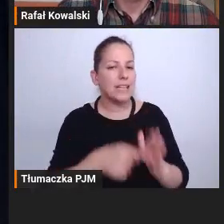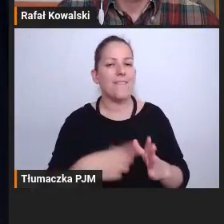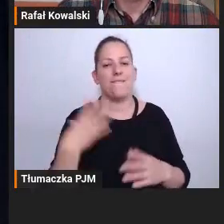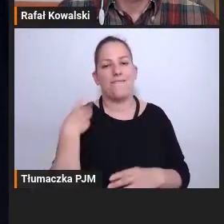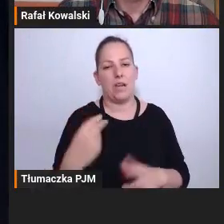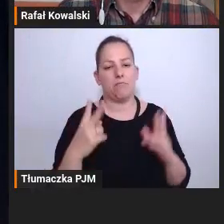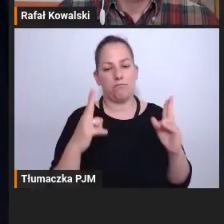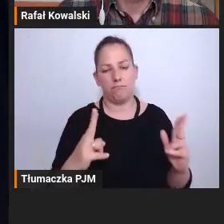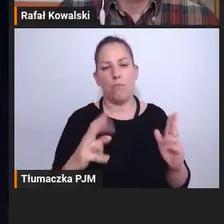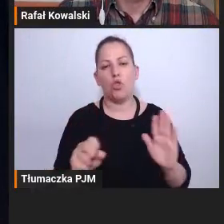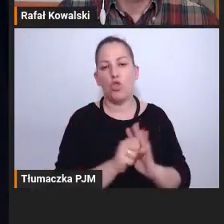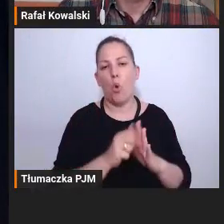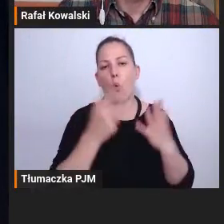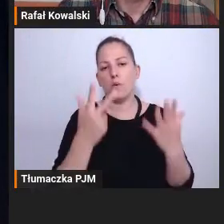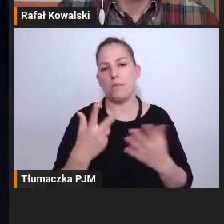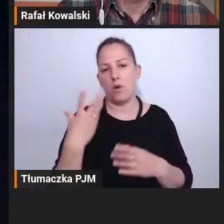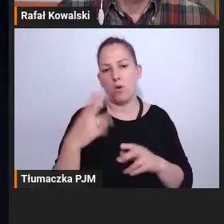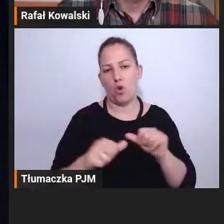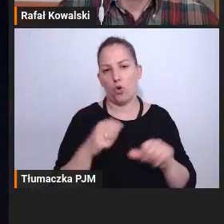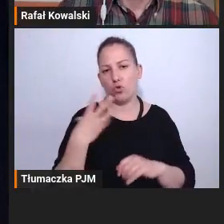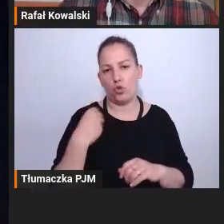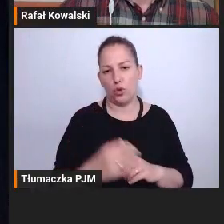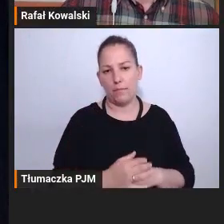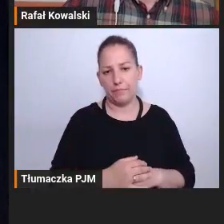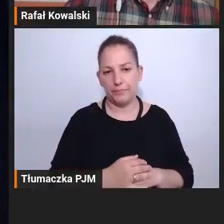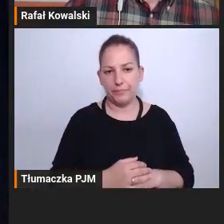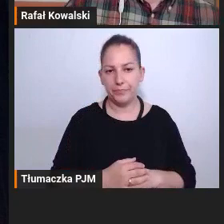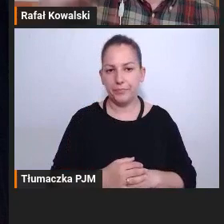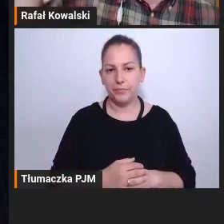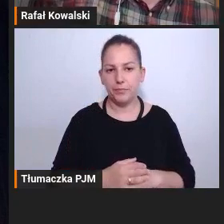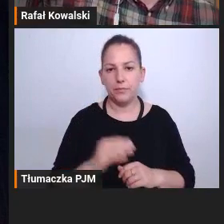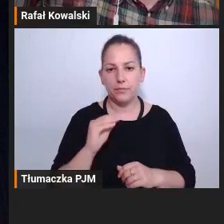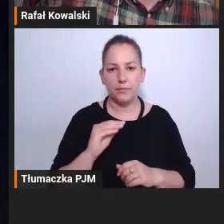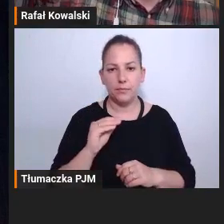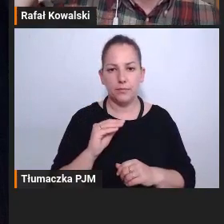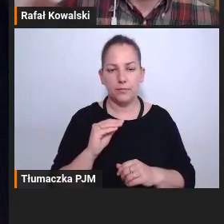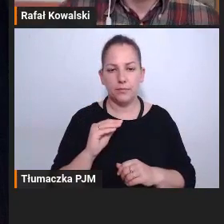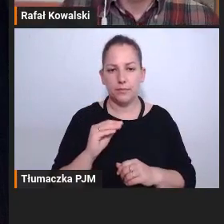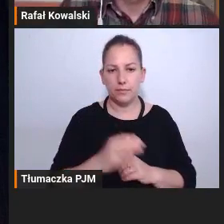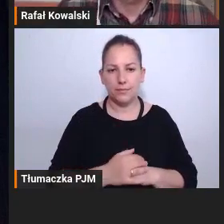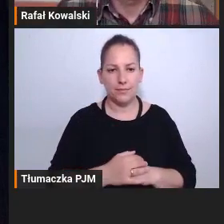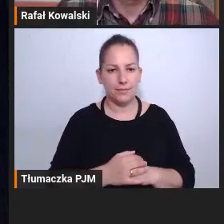do 8. roku życia. Dobrze, bardzo Tutaj jeszcze jest. dziękuję.